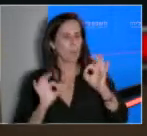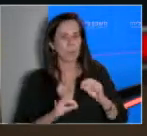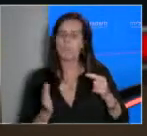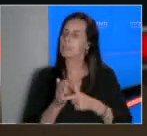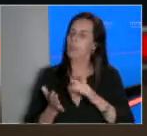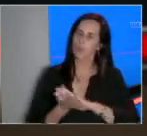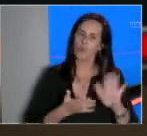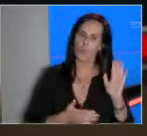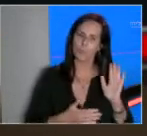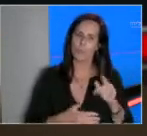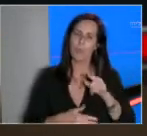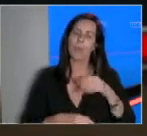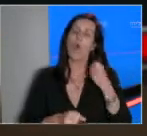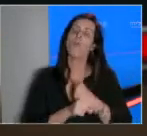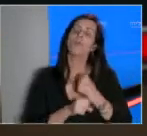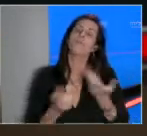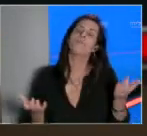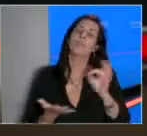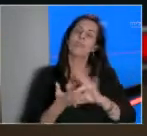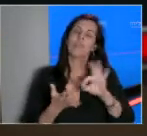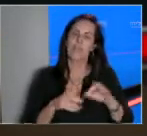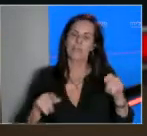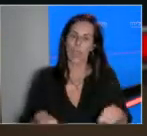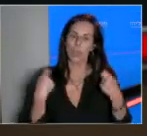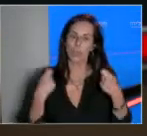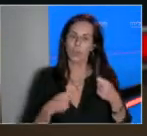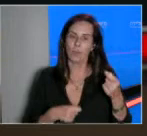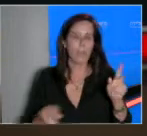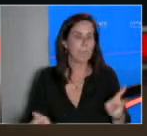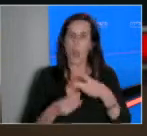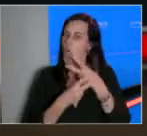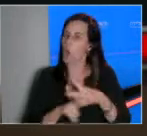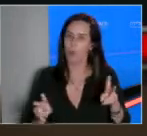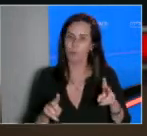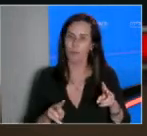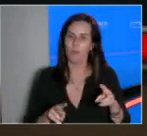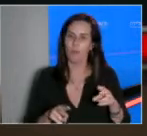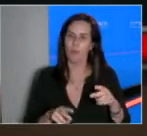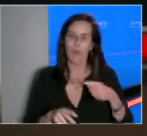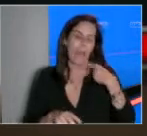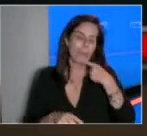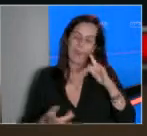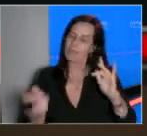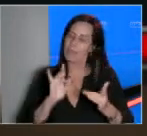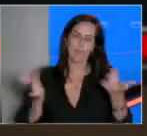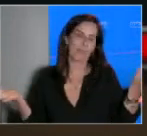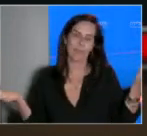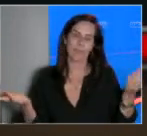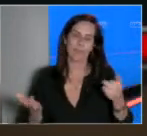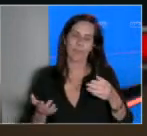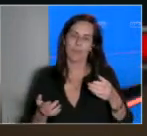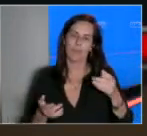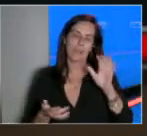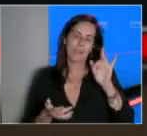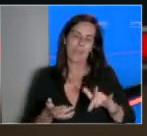מסיבה פשוטה, הם עובדים של משרד החינוך, הם לא יכולים לעבוד ולדבר נגד,